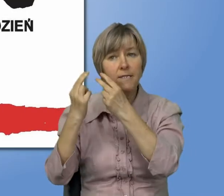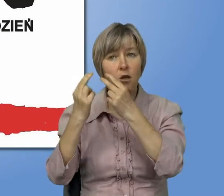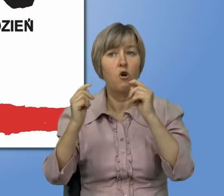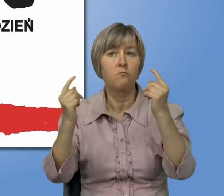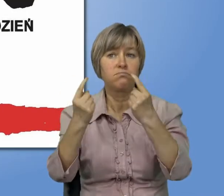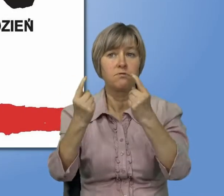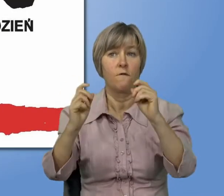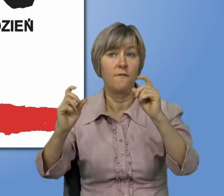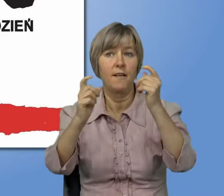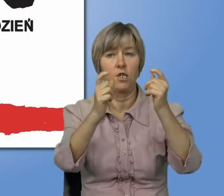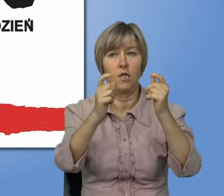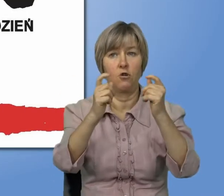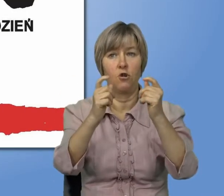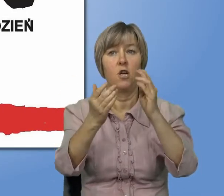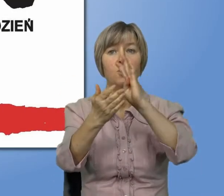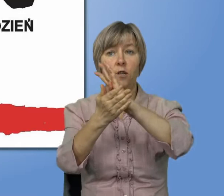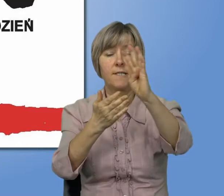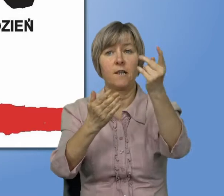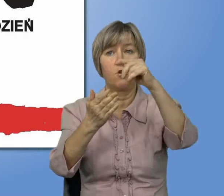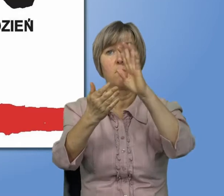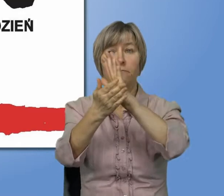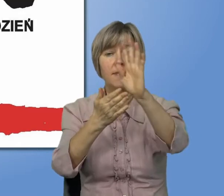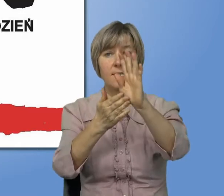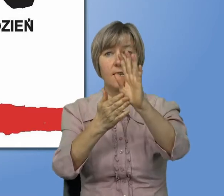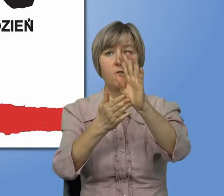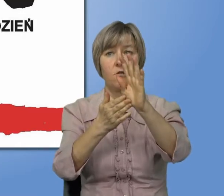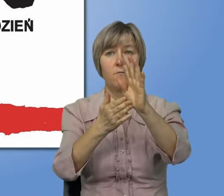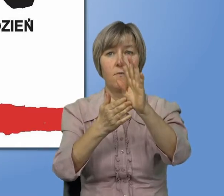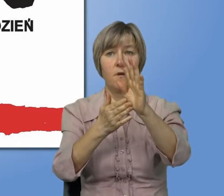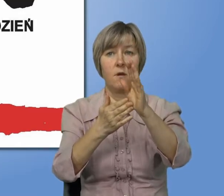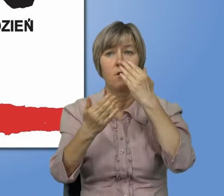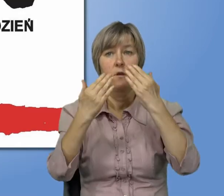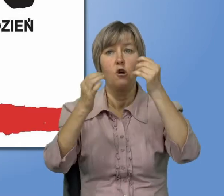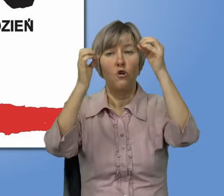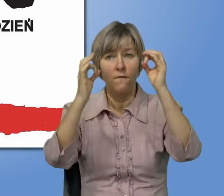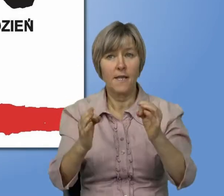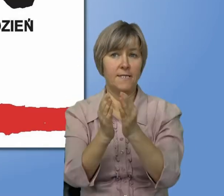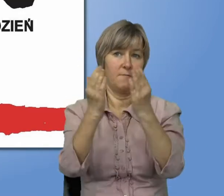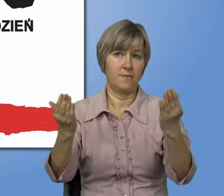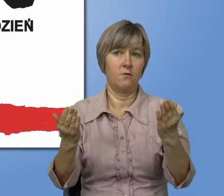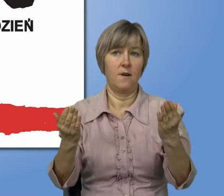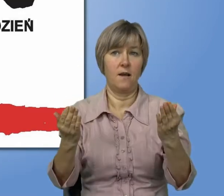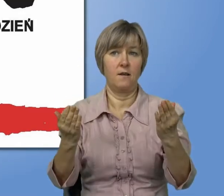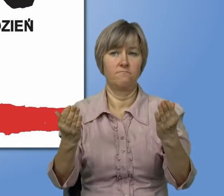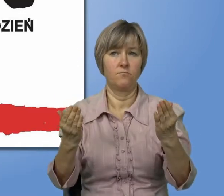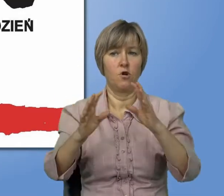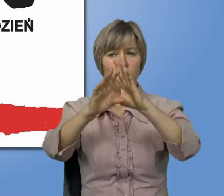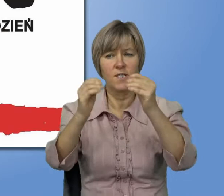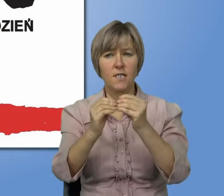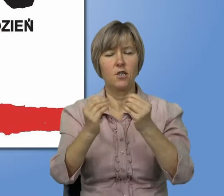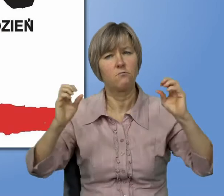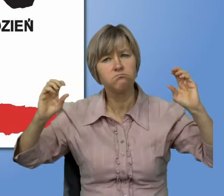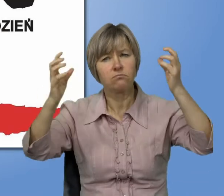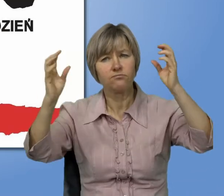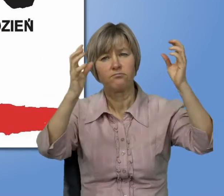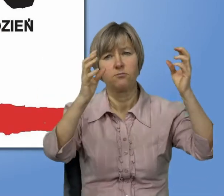innymi 14-15 duża konferencja o wszelkich formach protestów, strajków, zajść